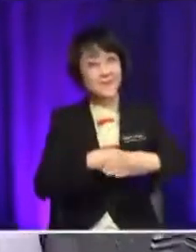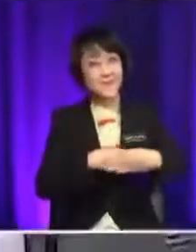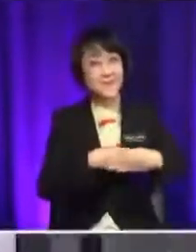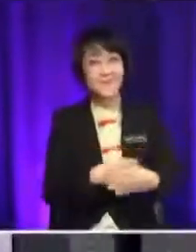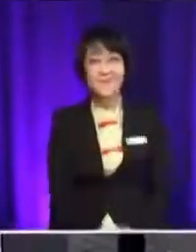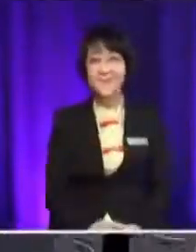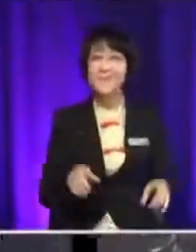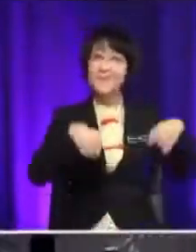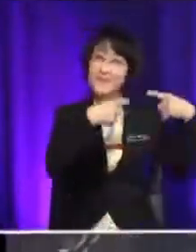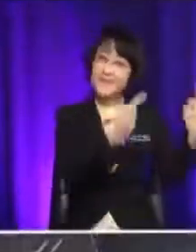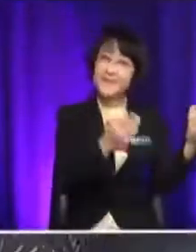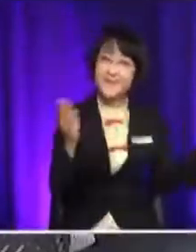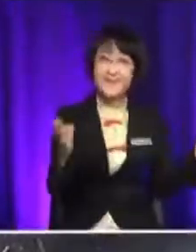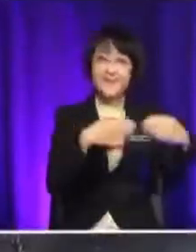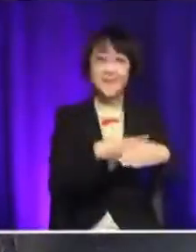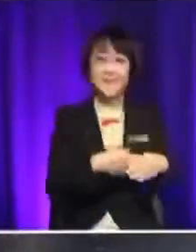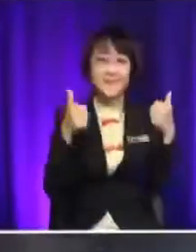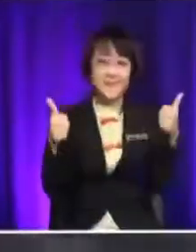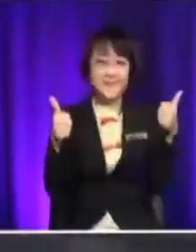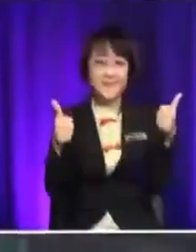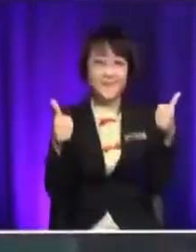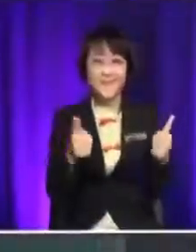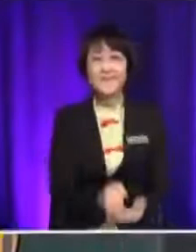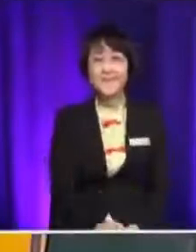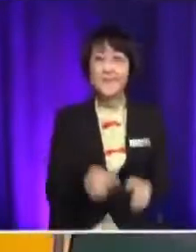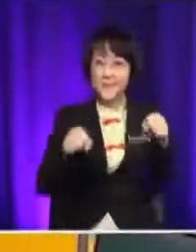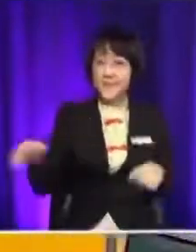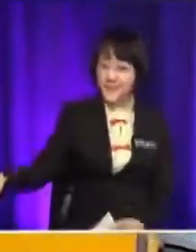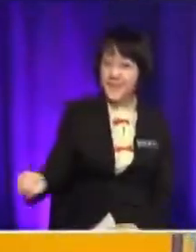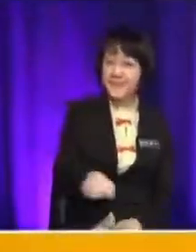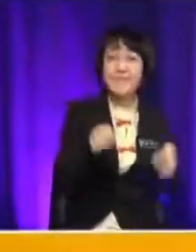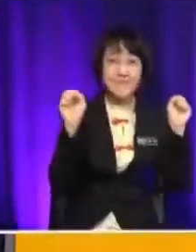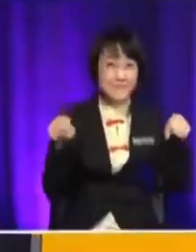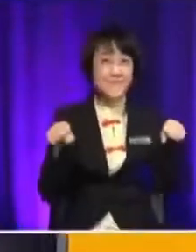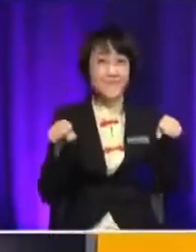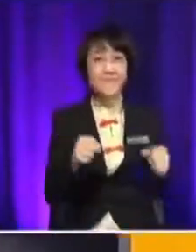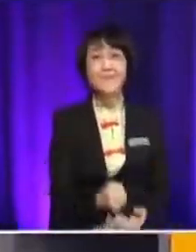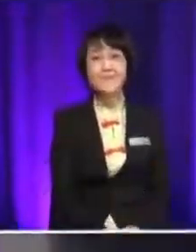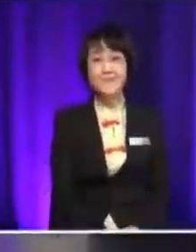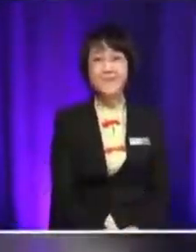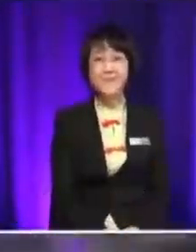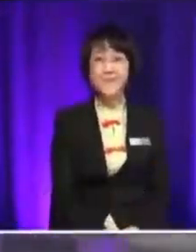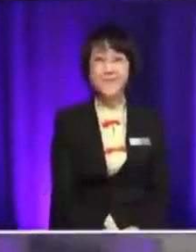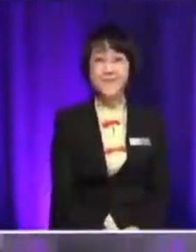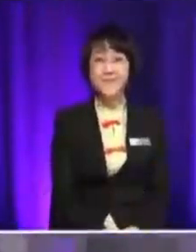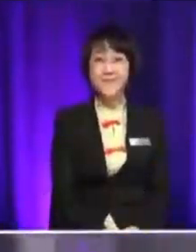dapat. Jom. Ha, bestnya. Boleh ke bawa beg tu? Boleh kakak. Jom kakak. Ya. Jom.